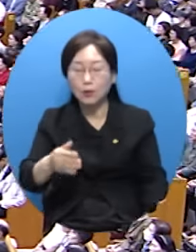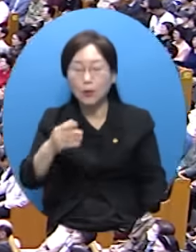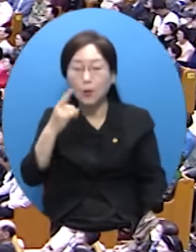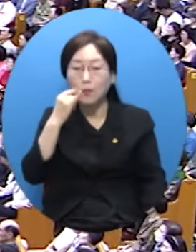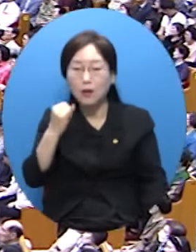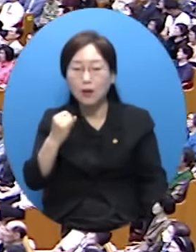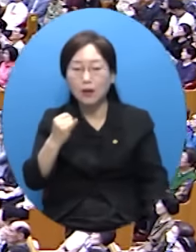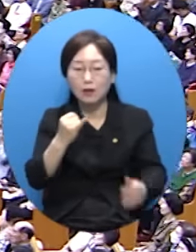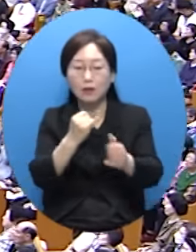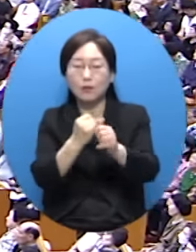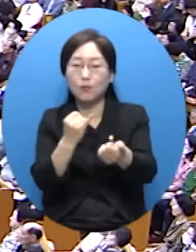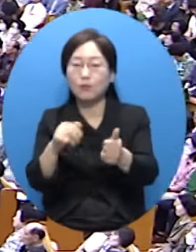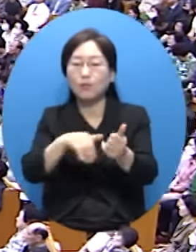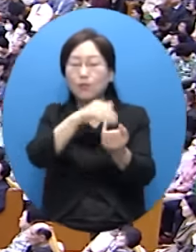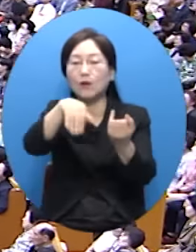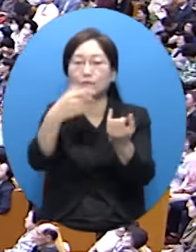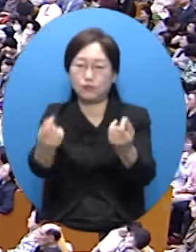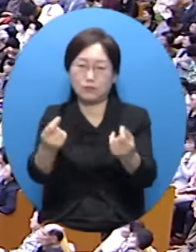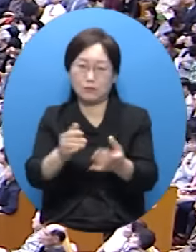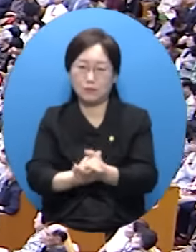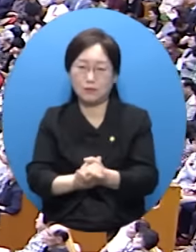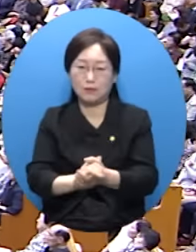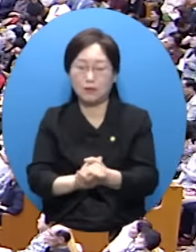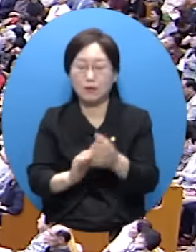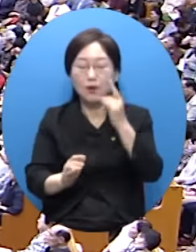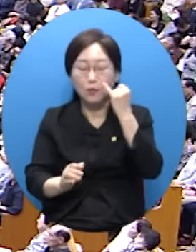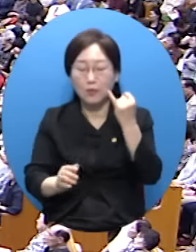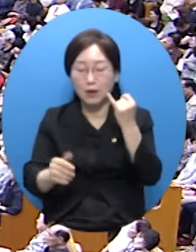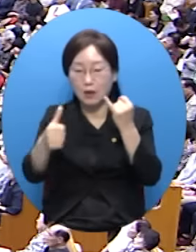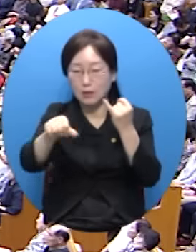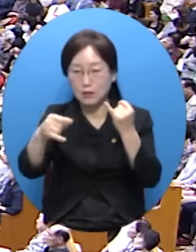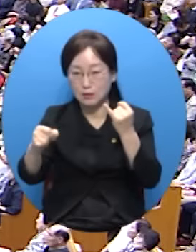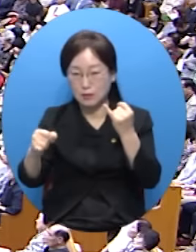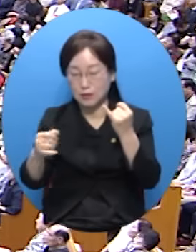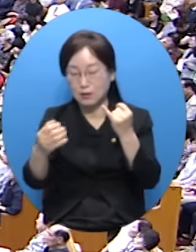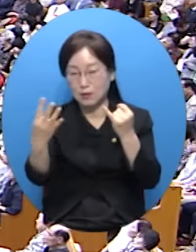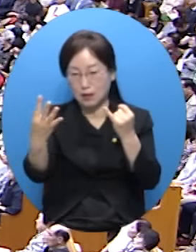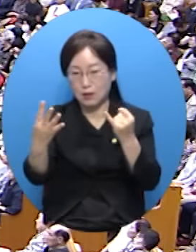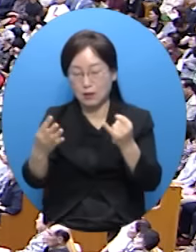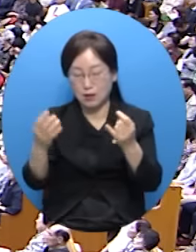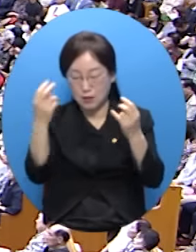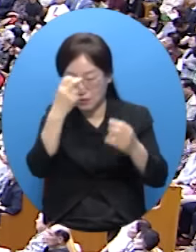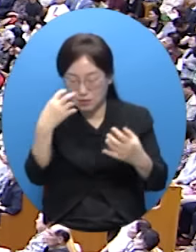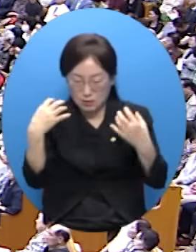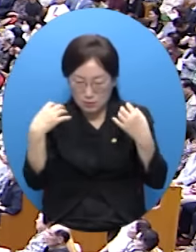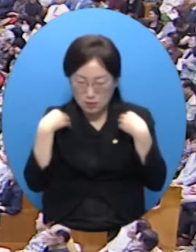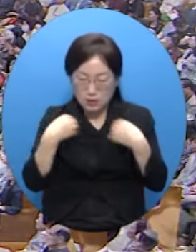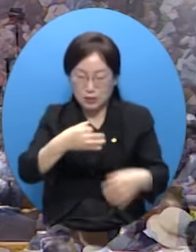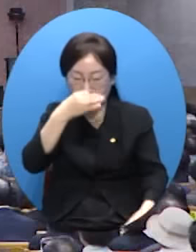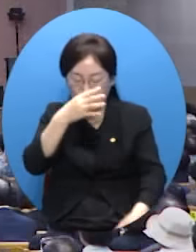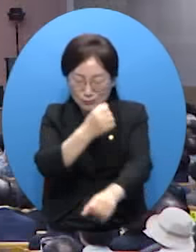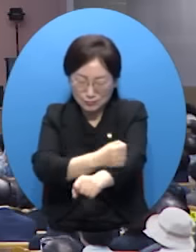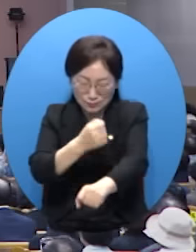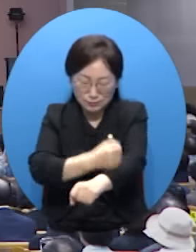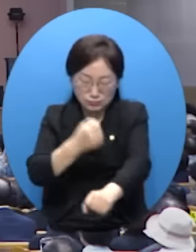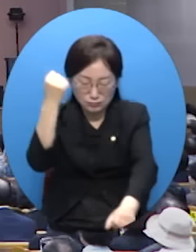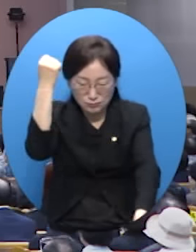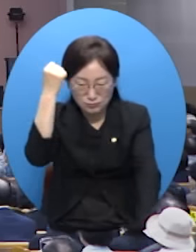됐습니다. 어머니는 네 남매를 돌보느라 참 힘들고 어려운 시간을 보내야만